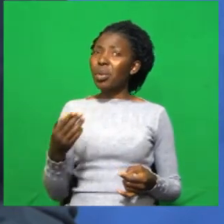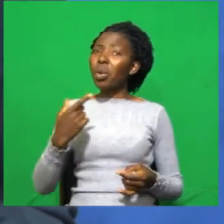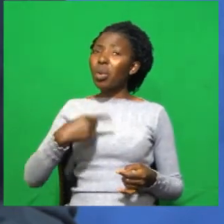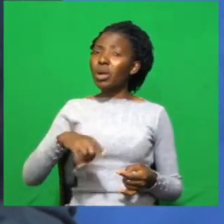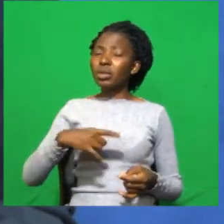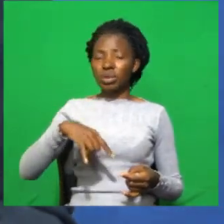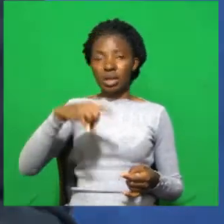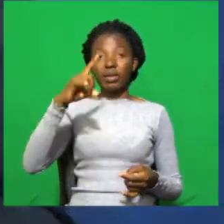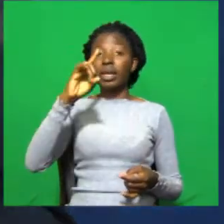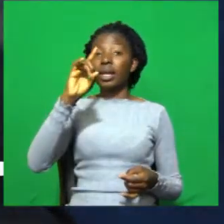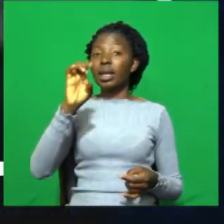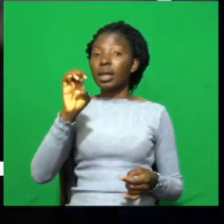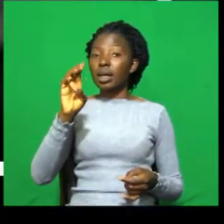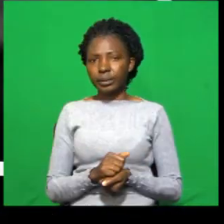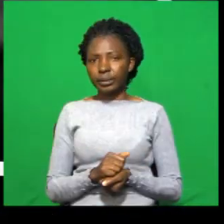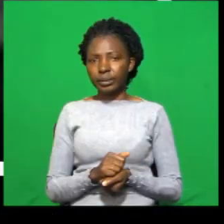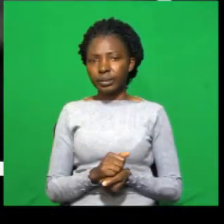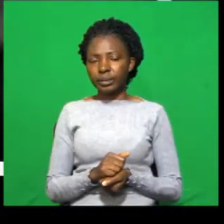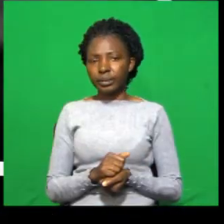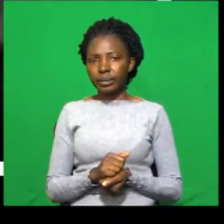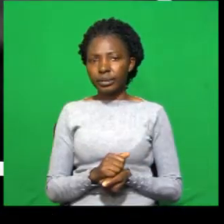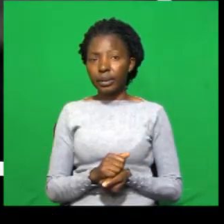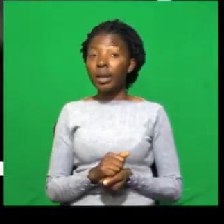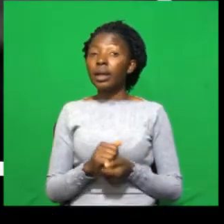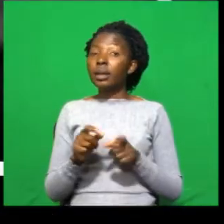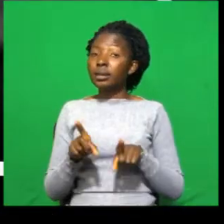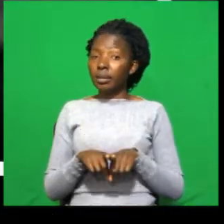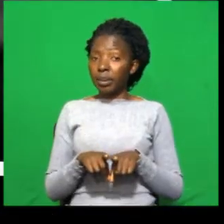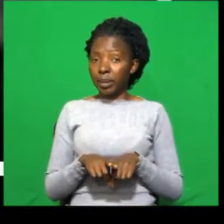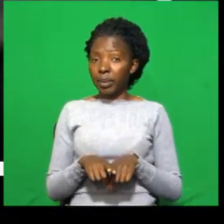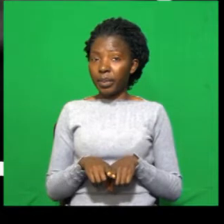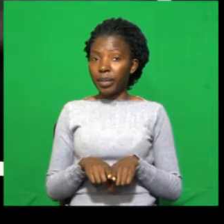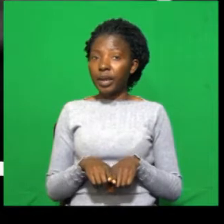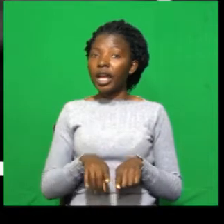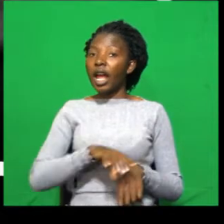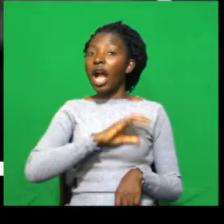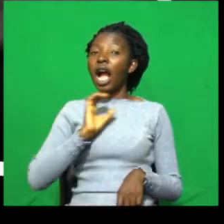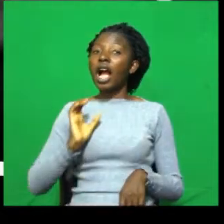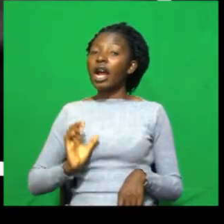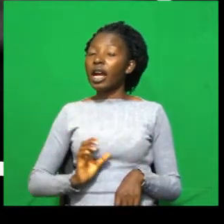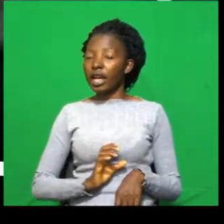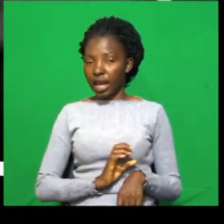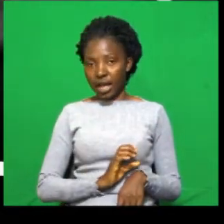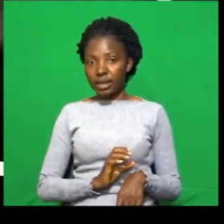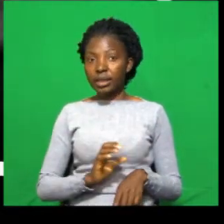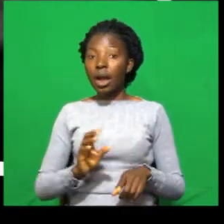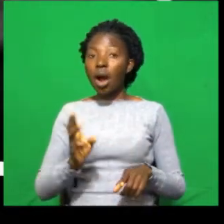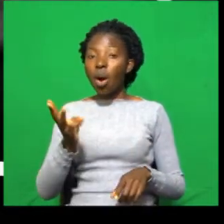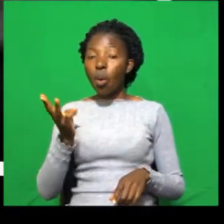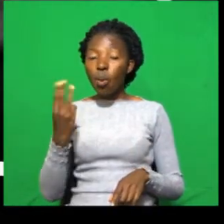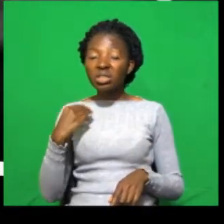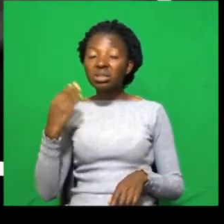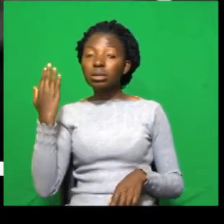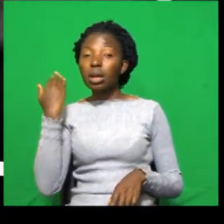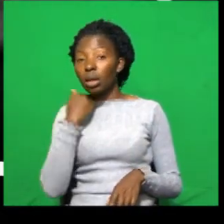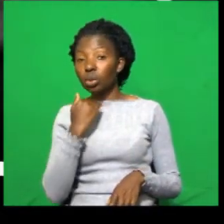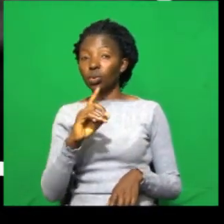maverenga Hebrews 9 verse 28. Saizvozvo Kristuwo zvaakaitwa chibayiro kamwe